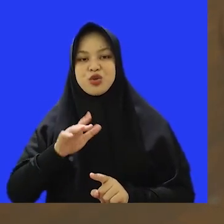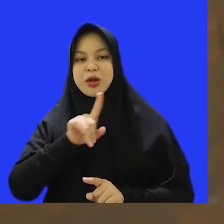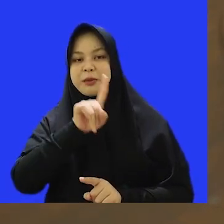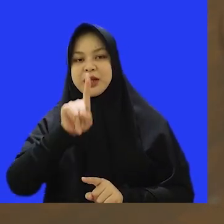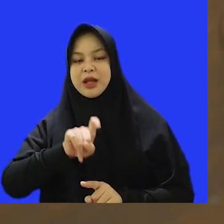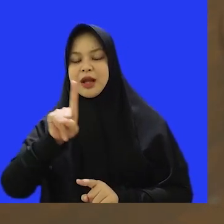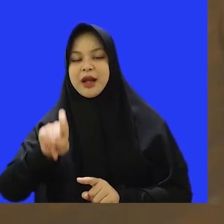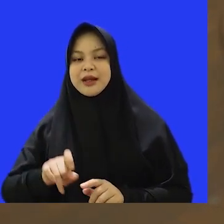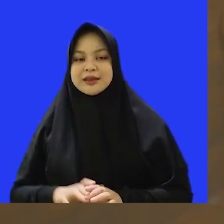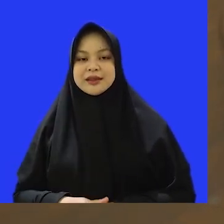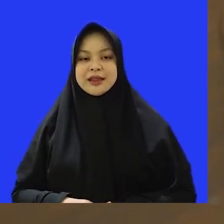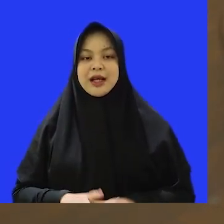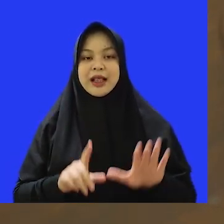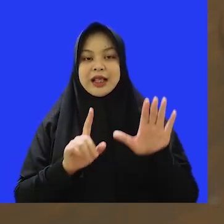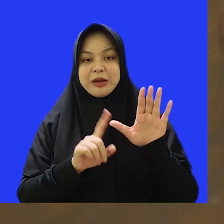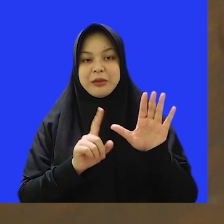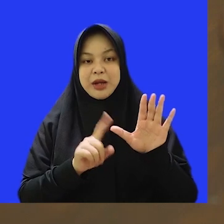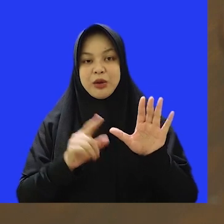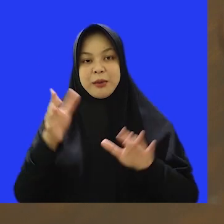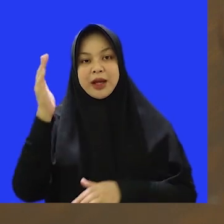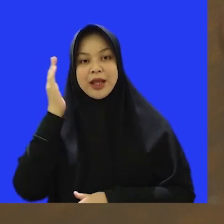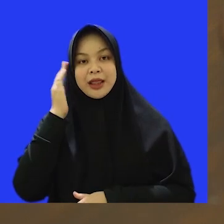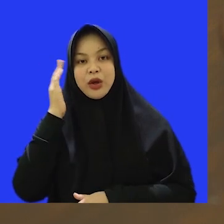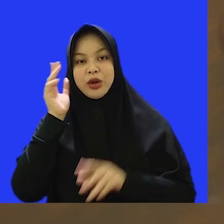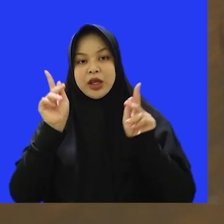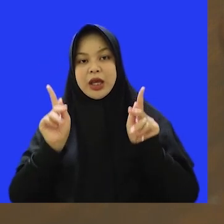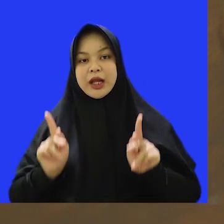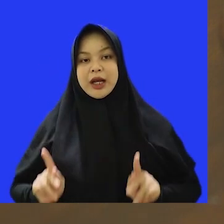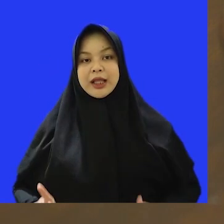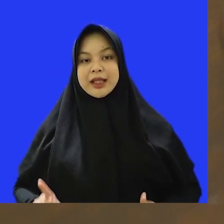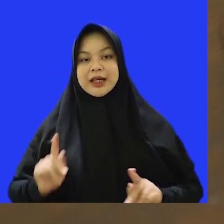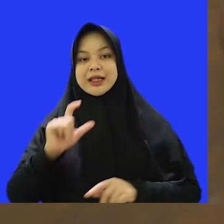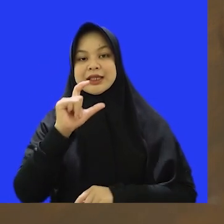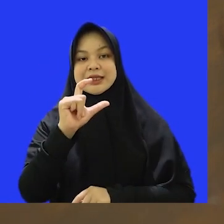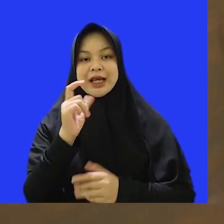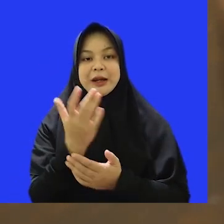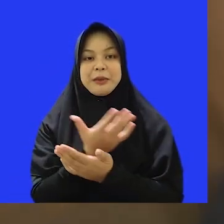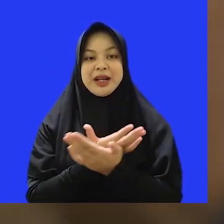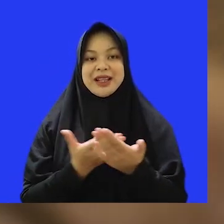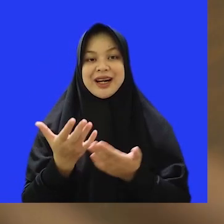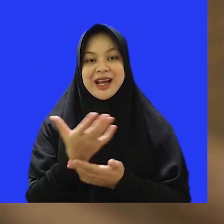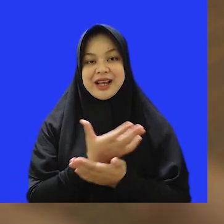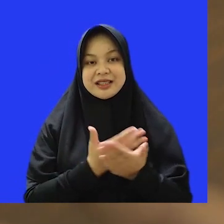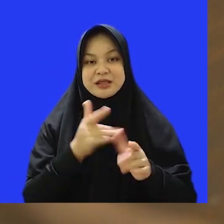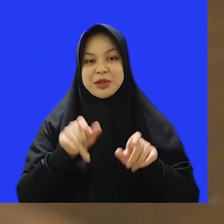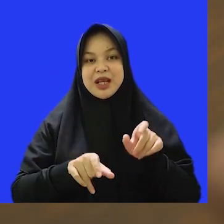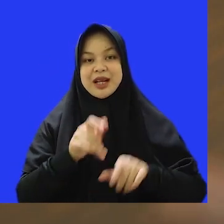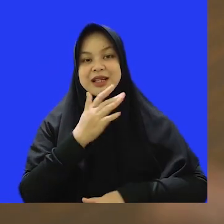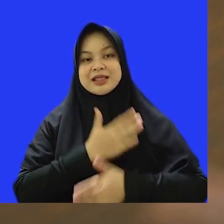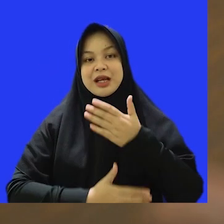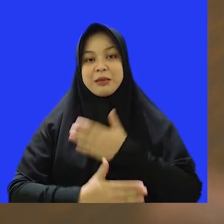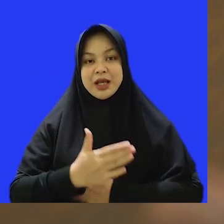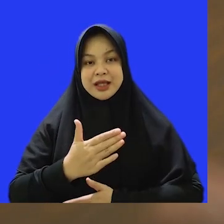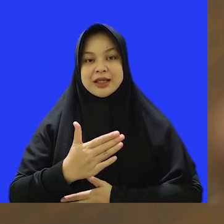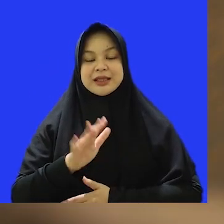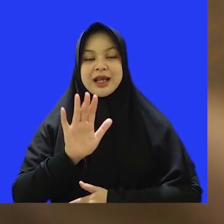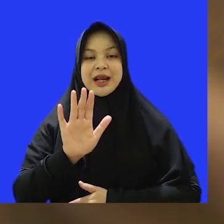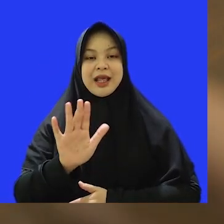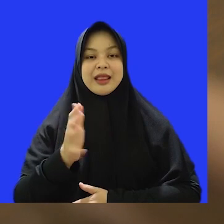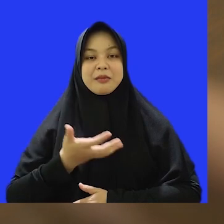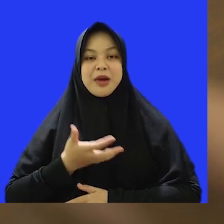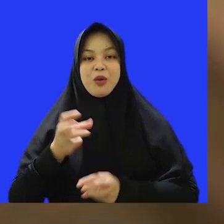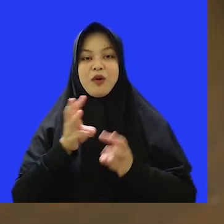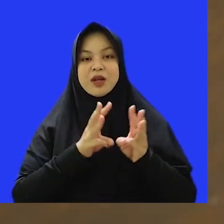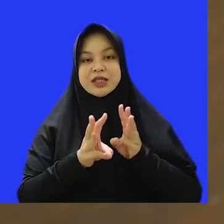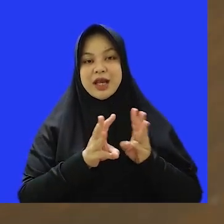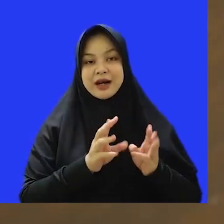tidak suka dengan pertanyaan. 5. Mengetahui karakteristik dan cara berinteraksi dengan penyandang disabilitas